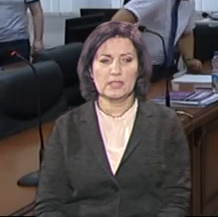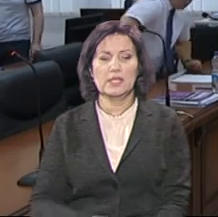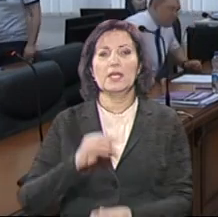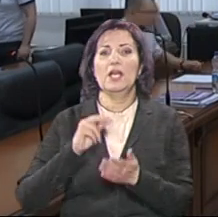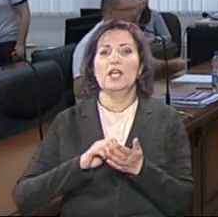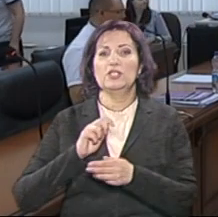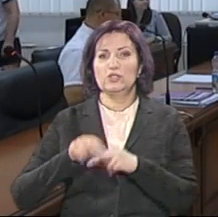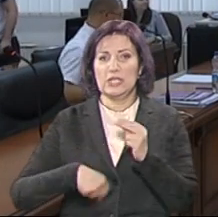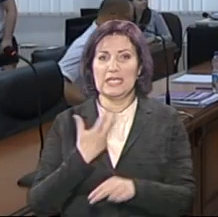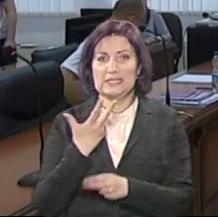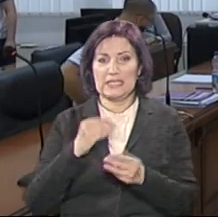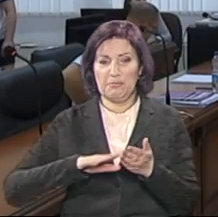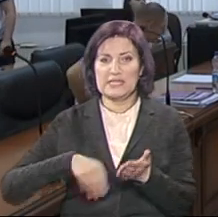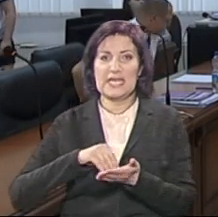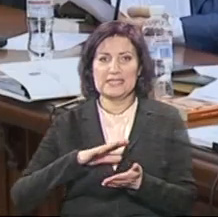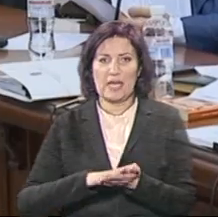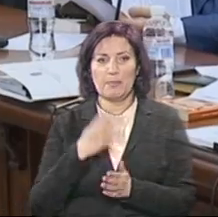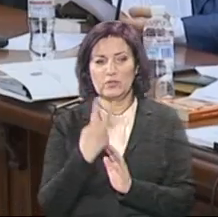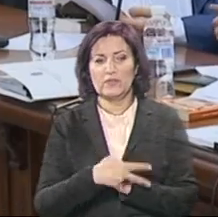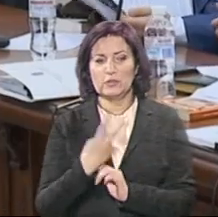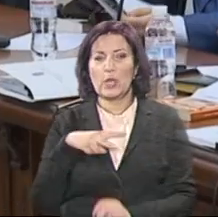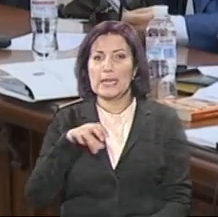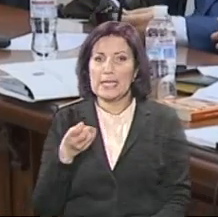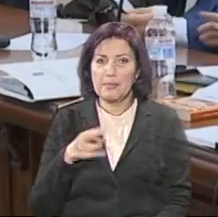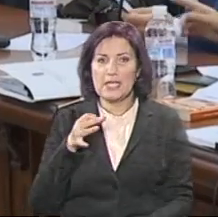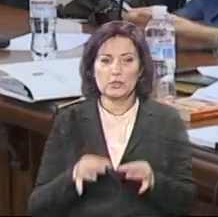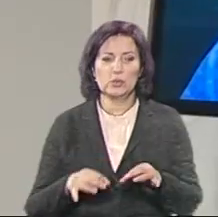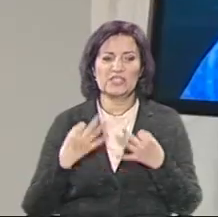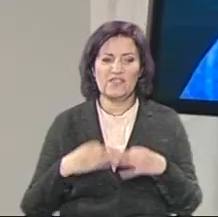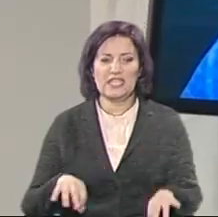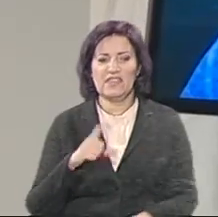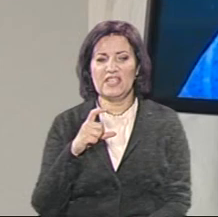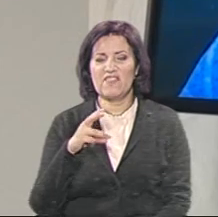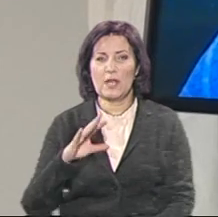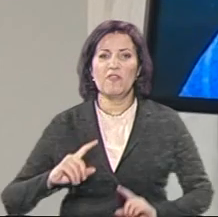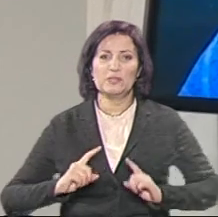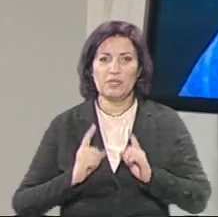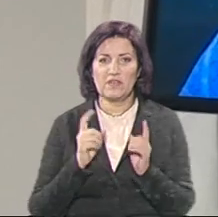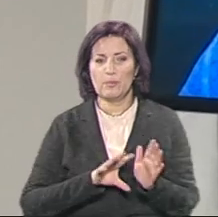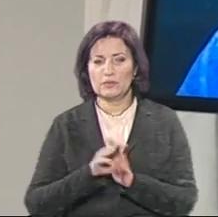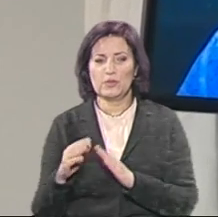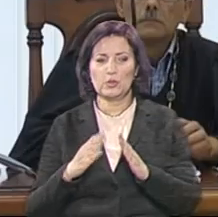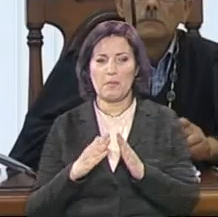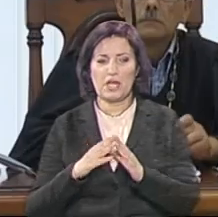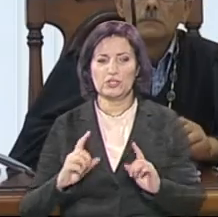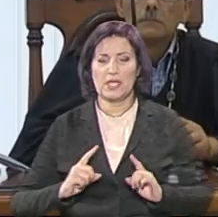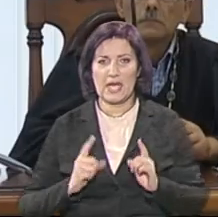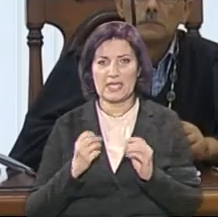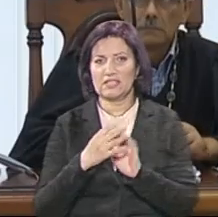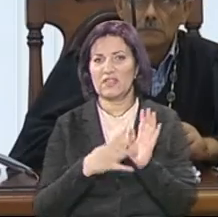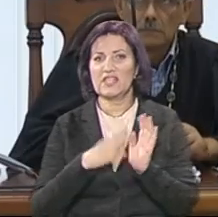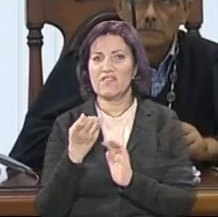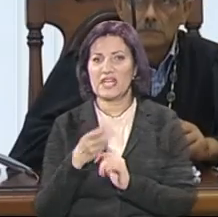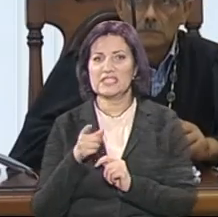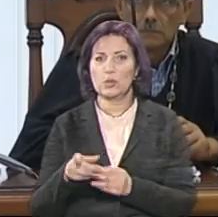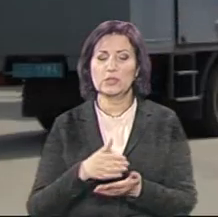Через три дні, ось після цього запису, 22 липня, суд звільнив Єфремова з-під варти та помістив під домашній арешт. 19 вересня